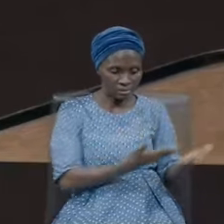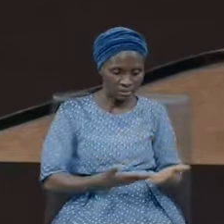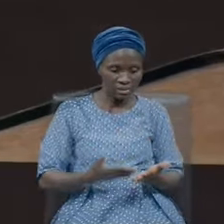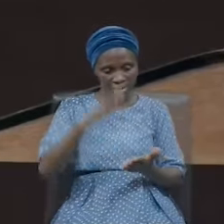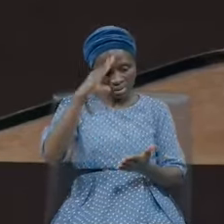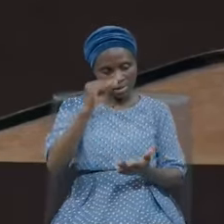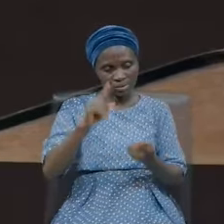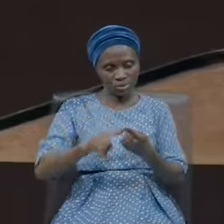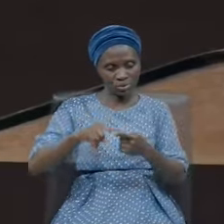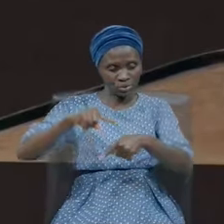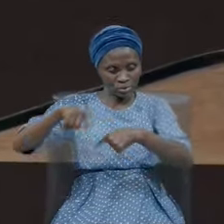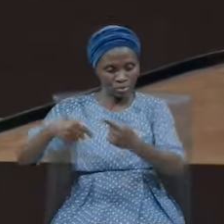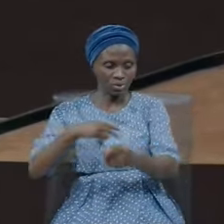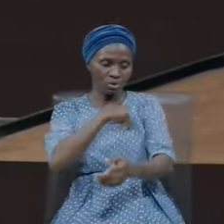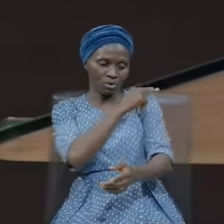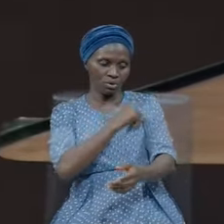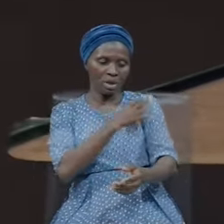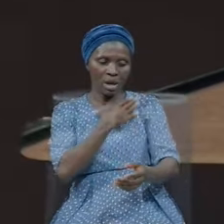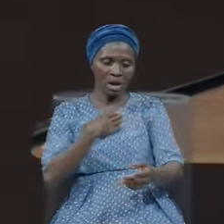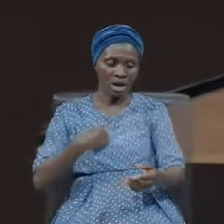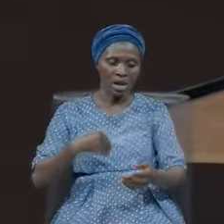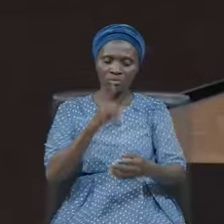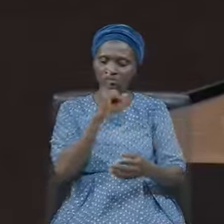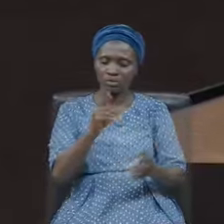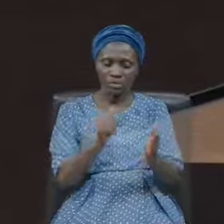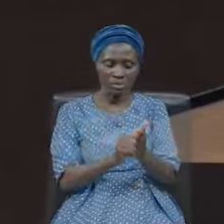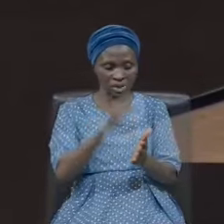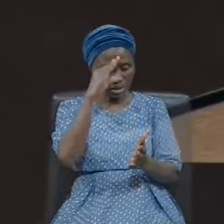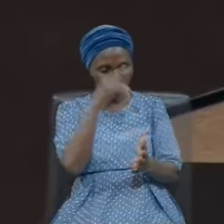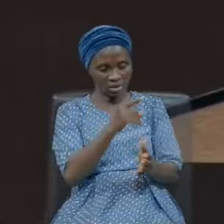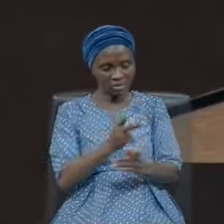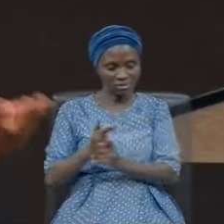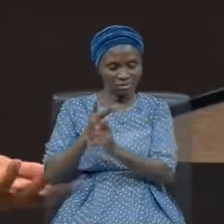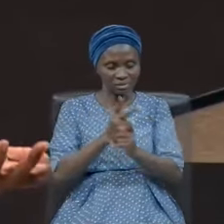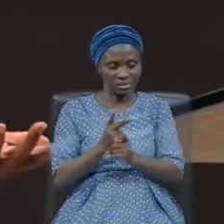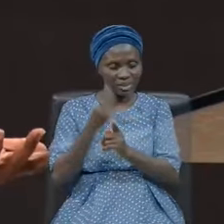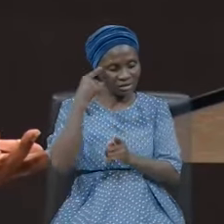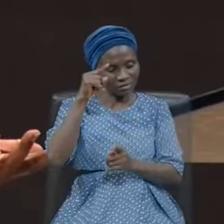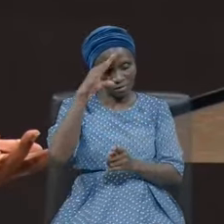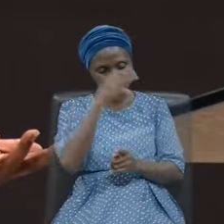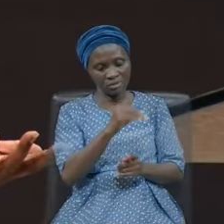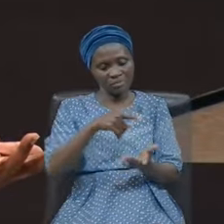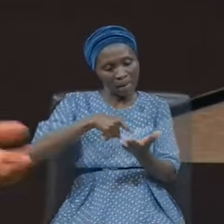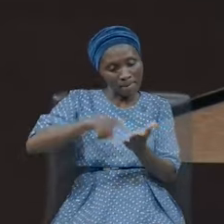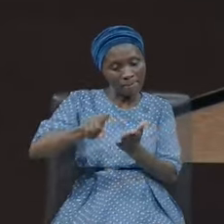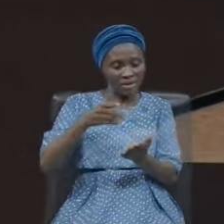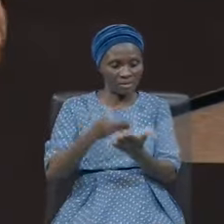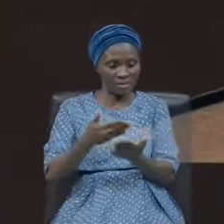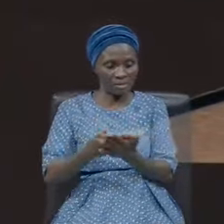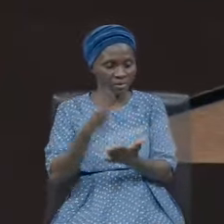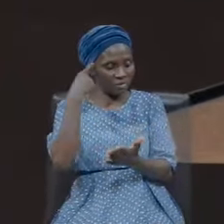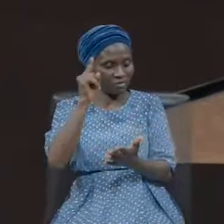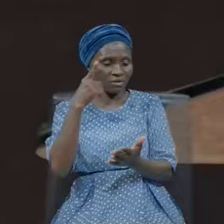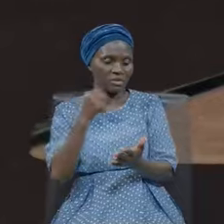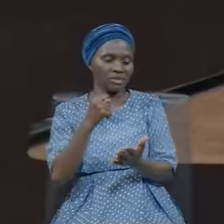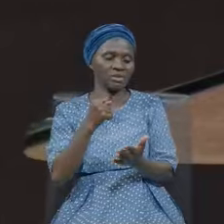c'est les premiers soins. Il a amené à une hôtellerie, il a tout fait, il a tout payé pour lui. Il ne connaissait pas